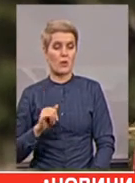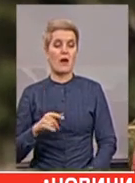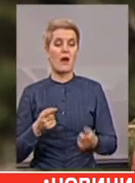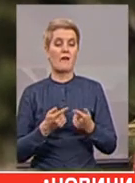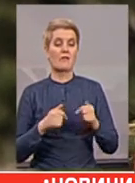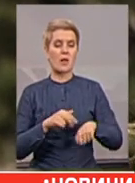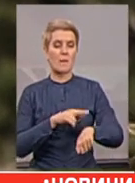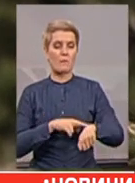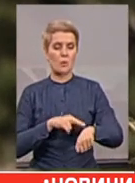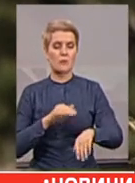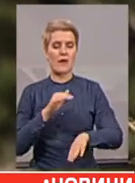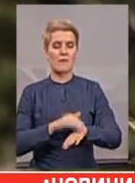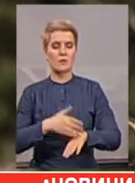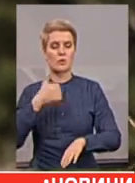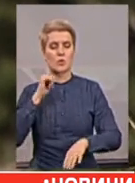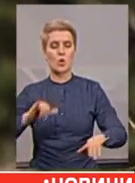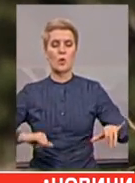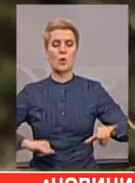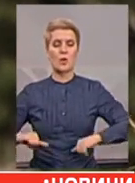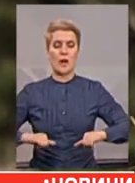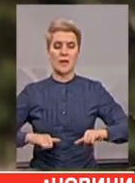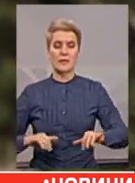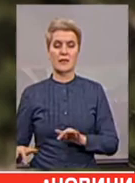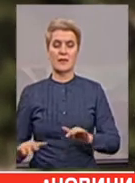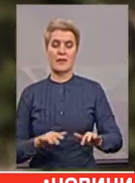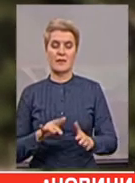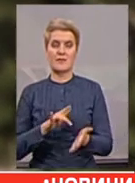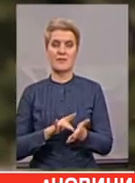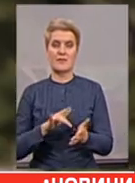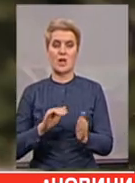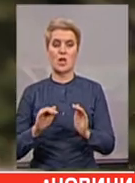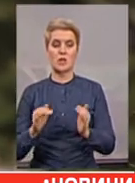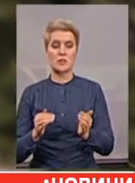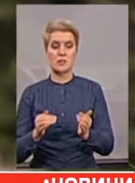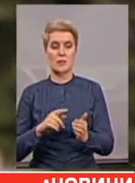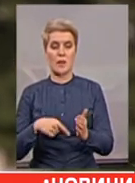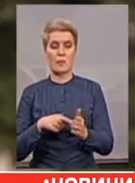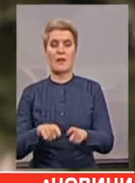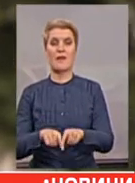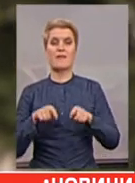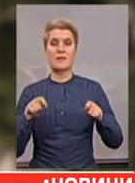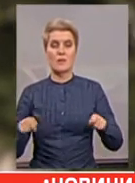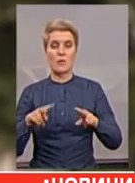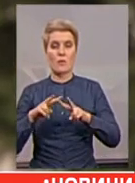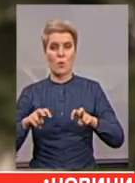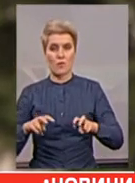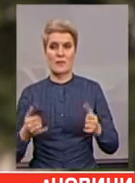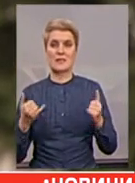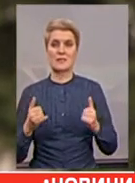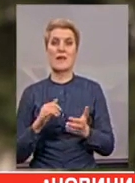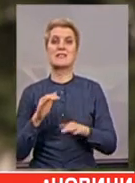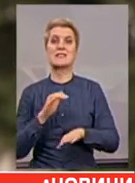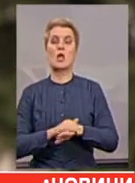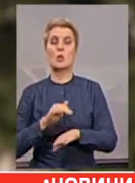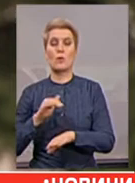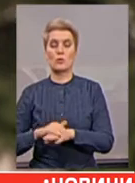фактом вчорашніх хуліганських дій, які відбувалися в центральній частині міста, відкрито кримінальне провадження. На даний момент слідство триває, встановлюються всі